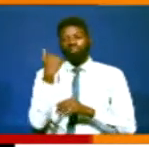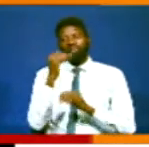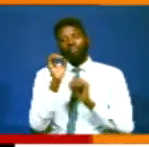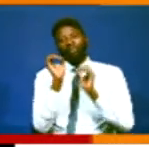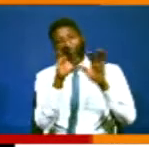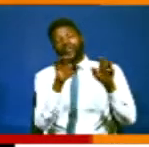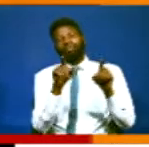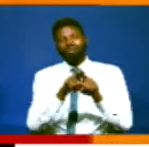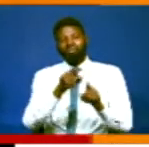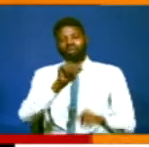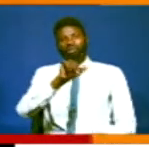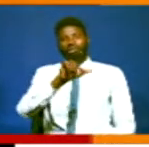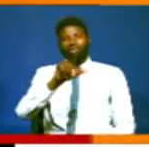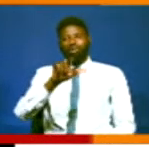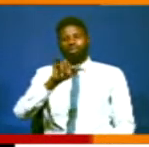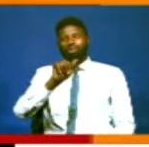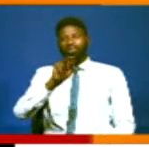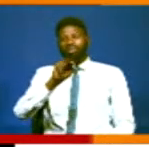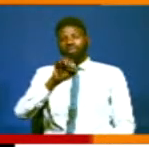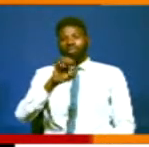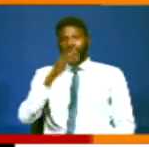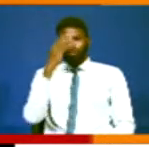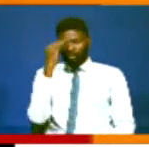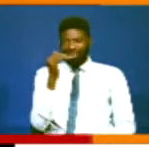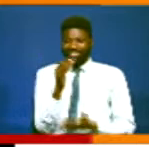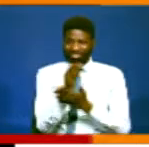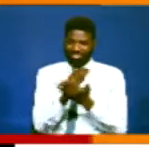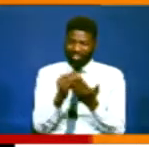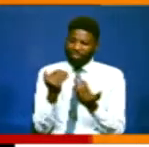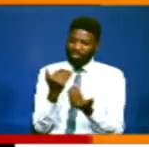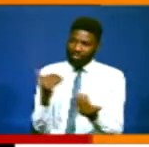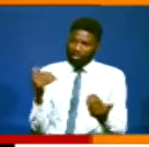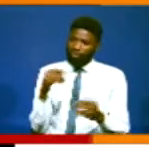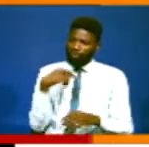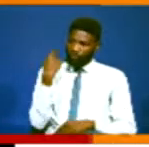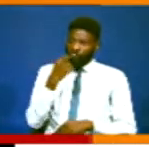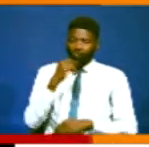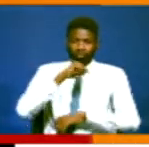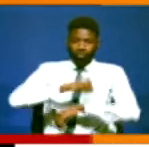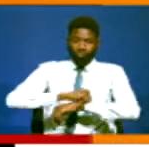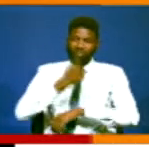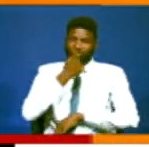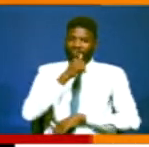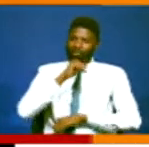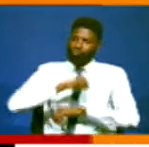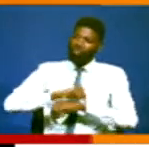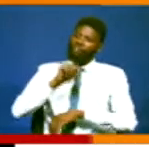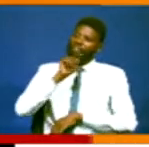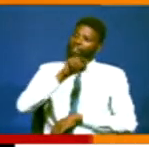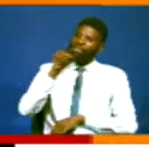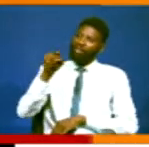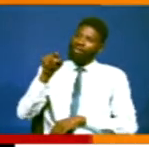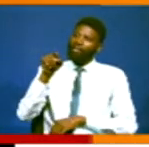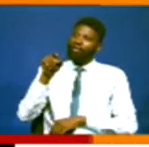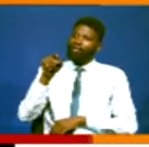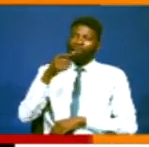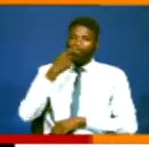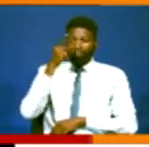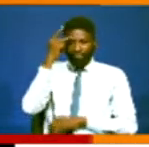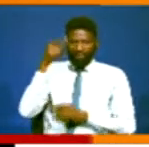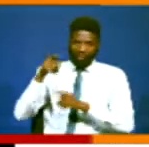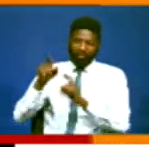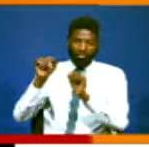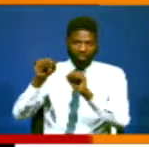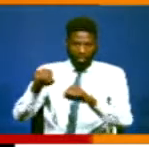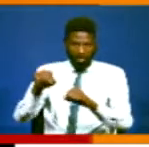sababu baadhi ya watoto ambao wanapatikana mijini ama katika baadhi ya shule za binafsi, kusema kweli wazazi wamejiweza kidogo.